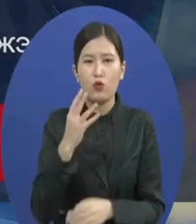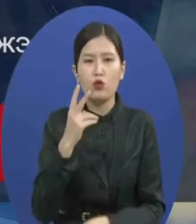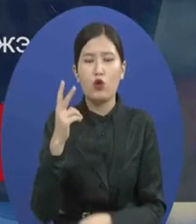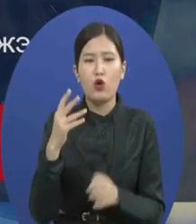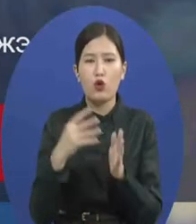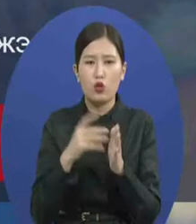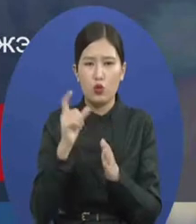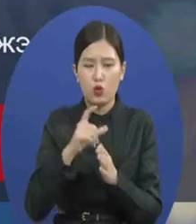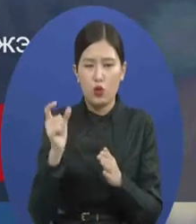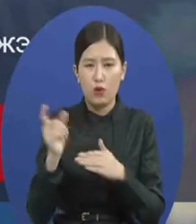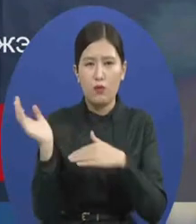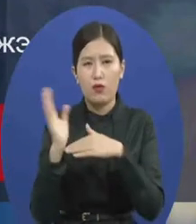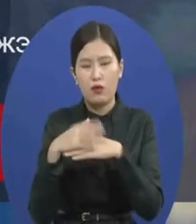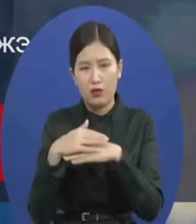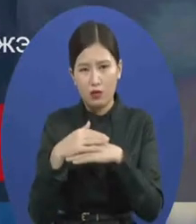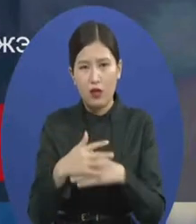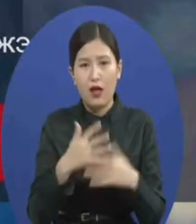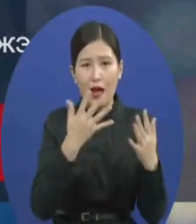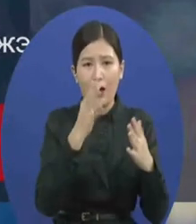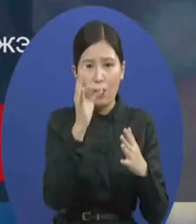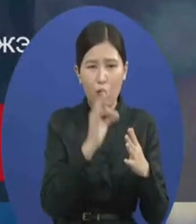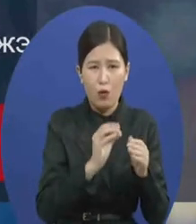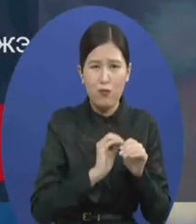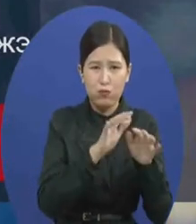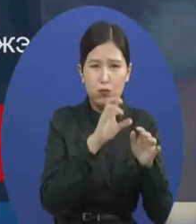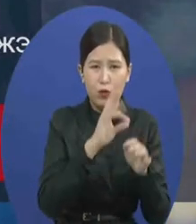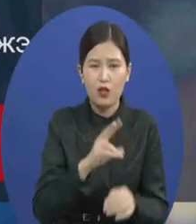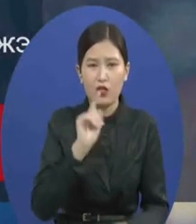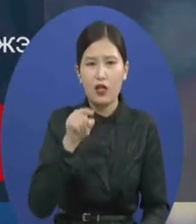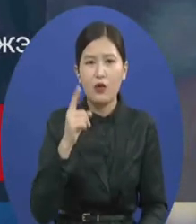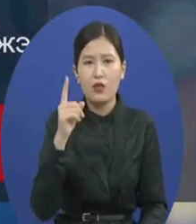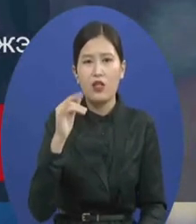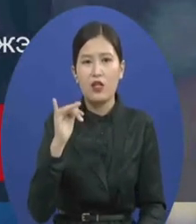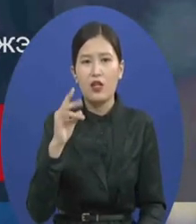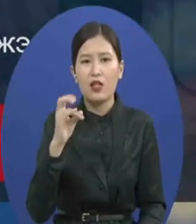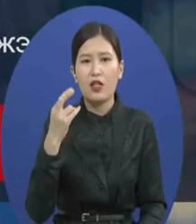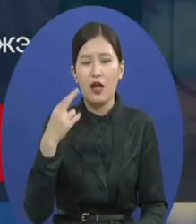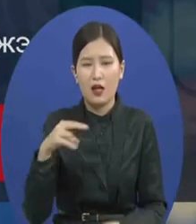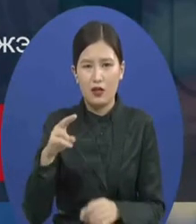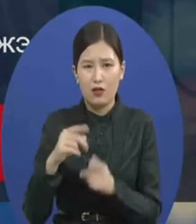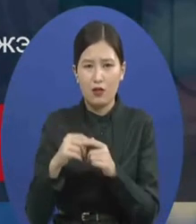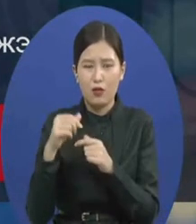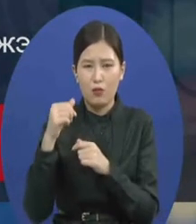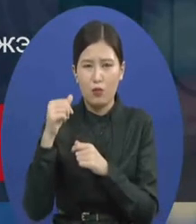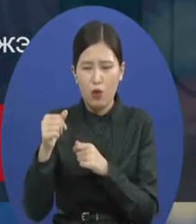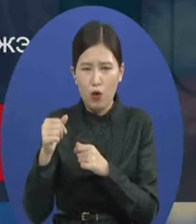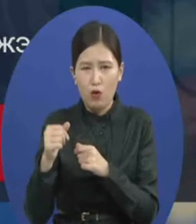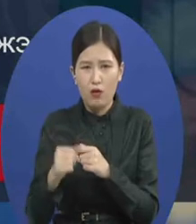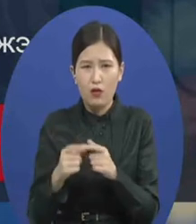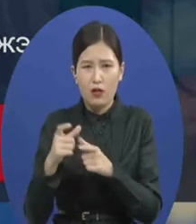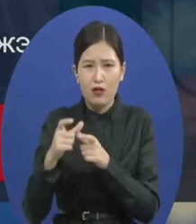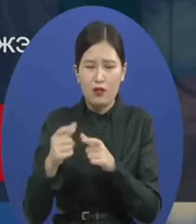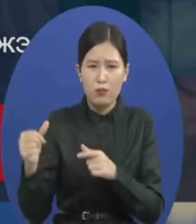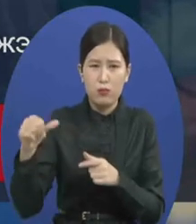63429 хүн нас барах. 10% нь тархаад 1.1 төгрөгийн эдийн засгийн дарамт өчөрч